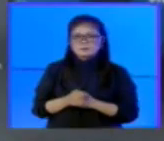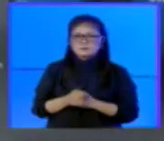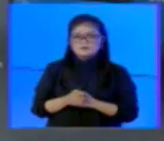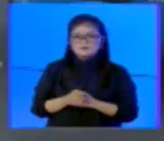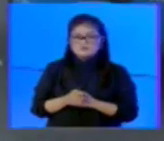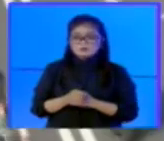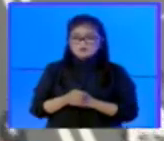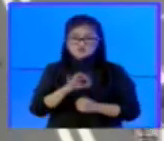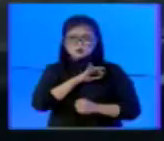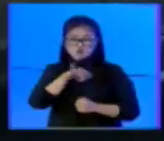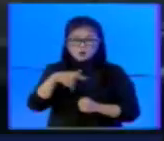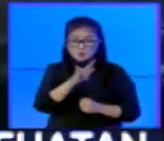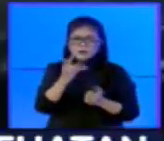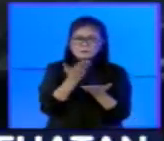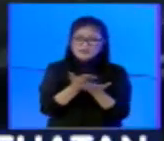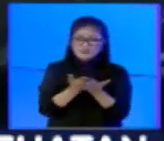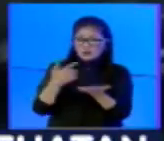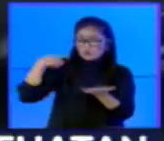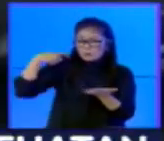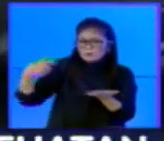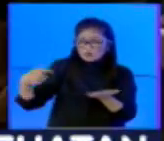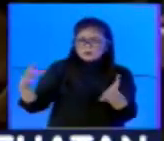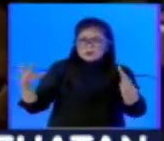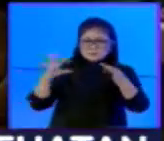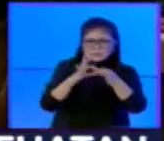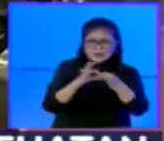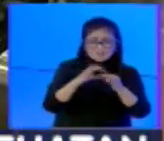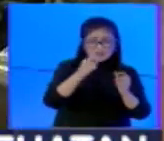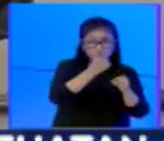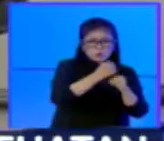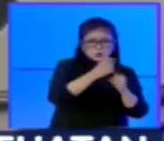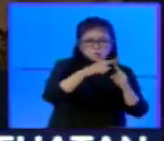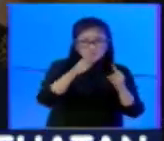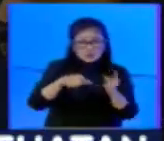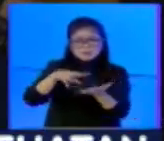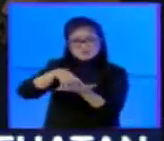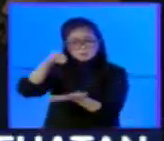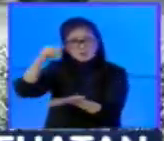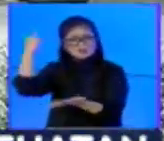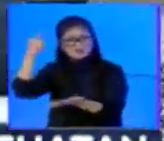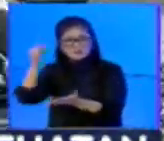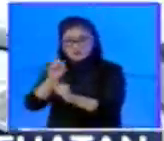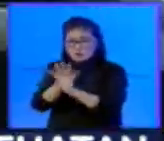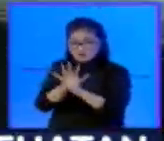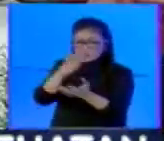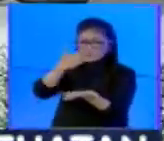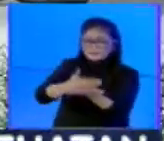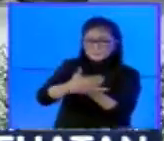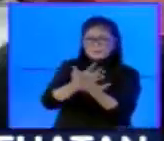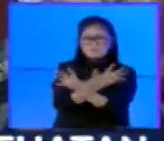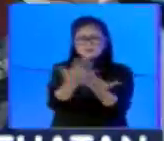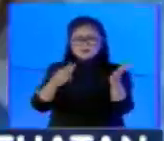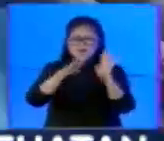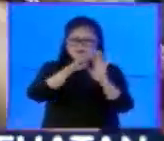Presiden Jokowi meminta para gubernur bekerjasama dengan pemerintah pusat dan gugus tugas untuk menekan angka penyebaran COVID-19. Warga diminta untuk patuh pada protokol